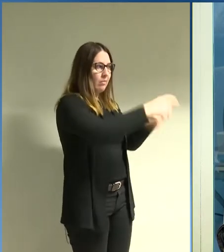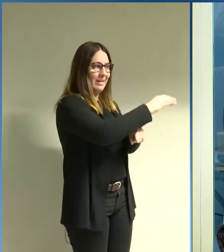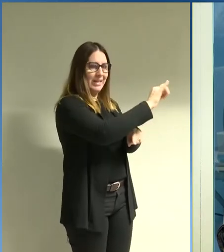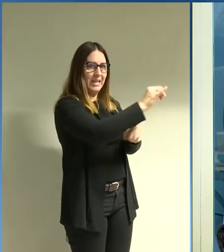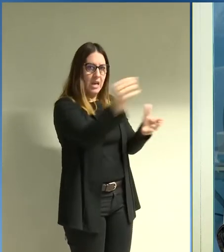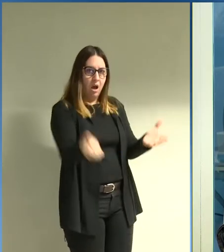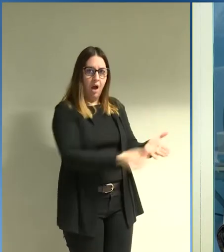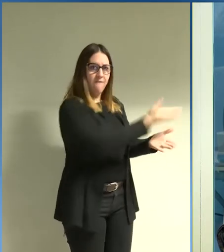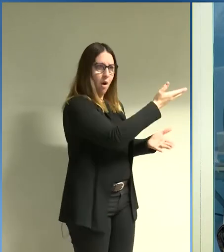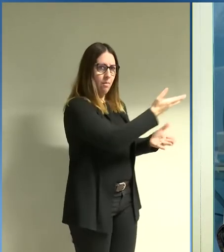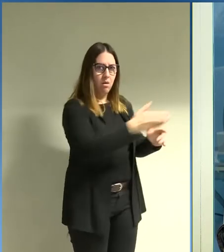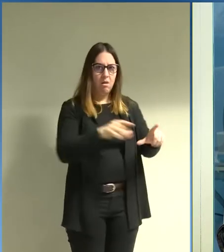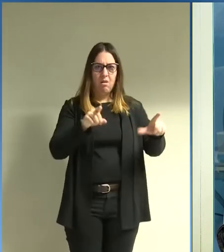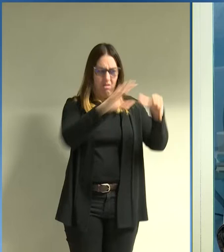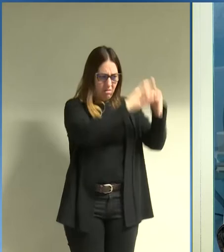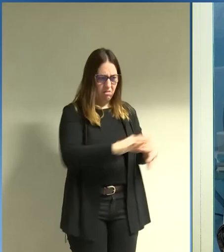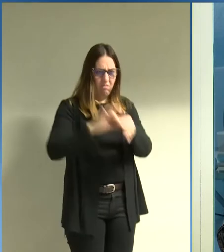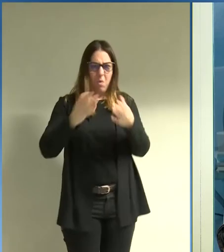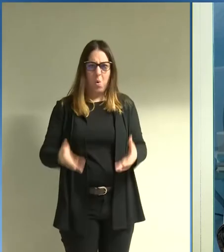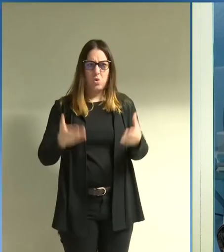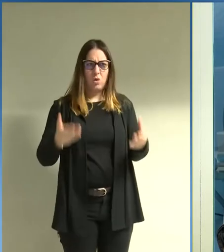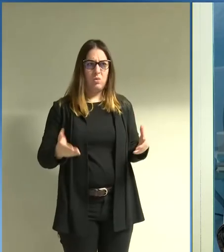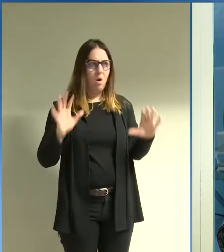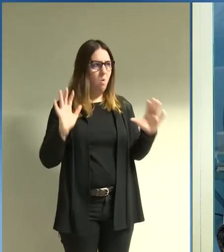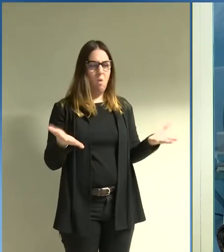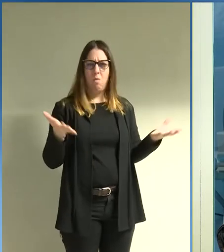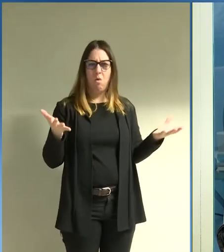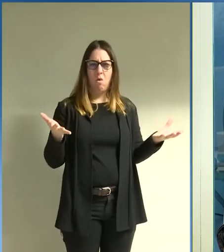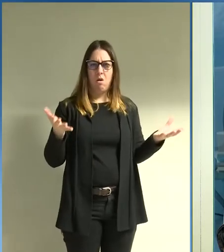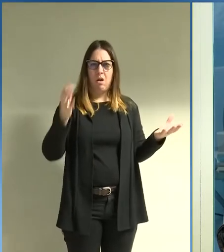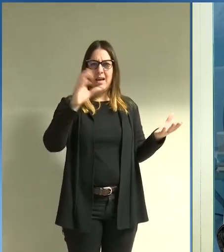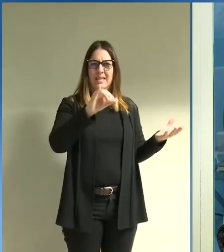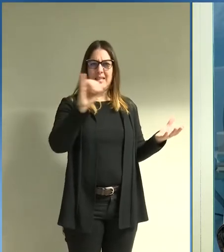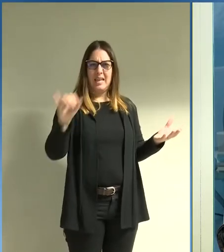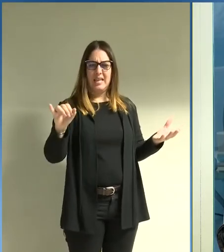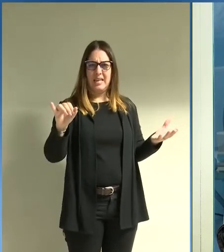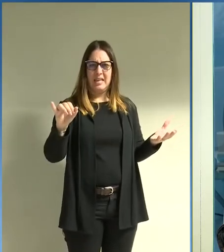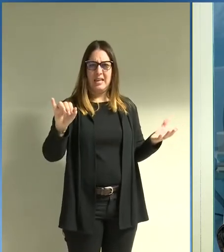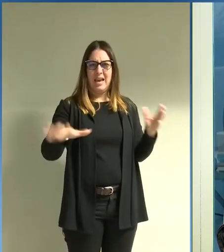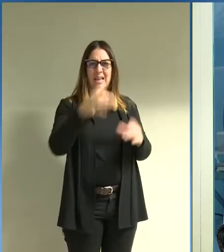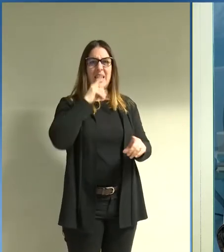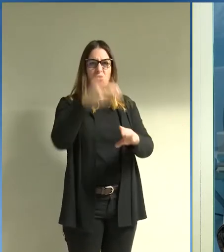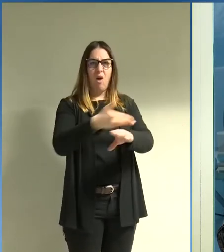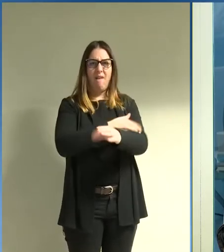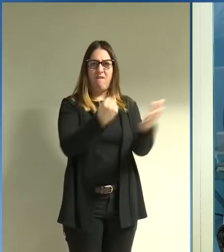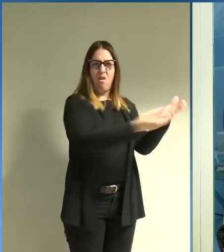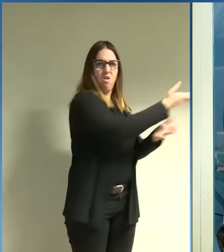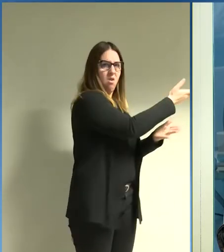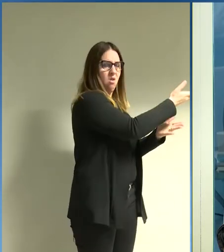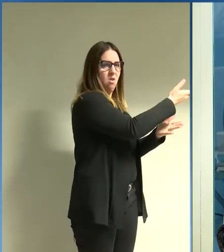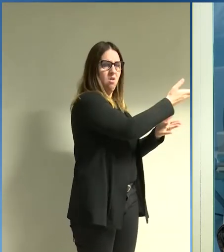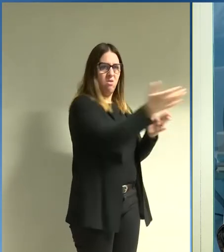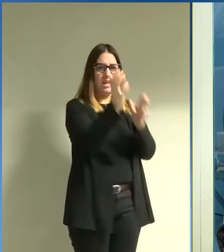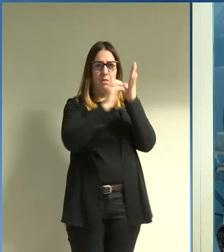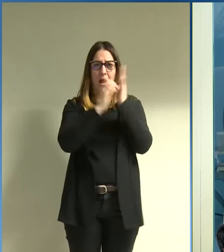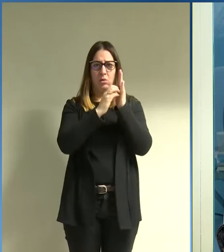avait un lien avec la délibération d'aujourd'hui donc comment le le cci peut-il avoir quinze jours avant une délibération que